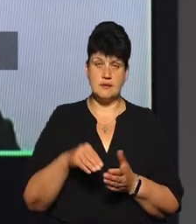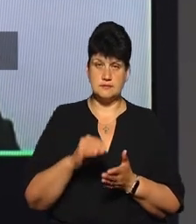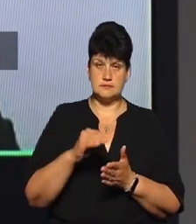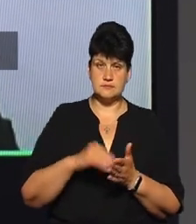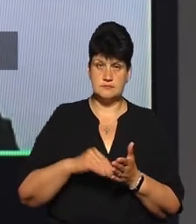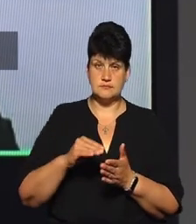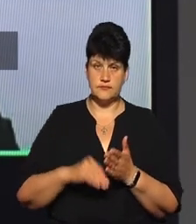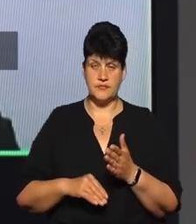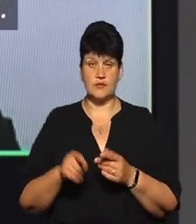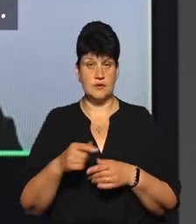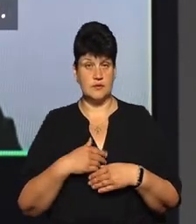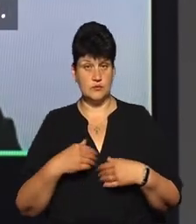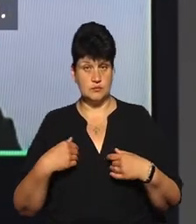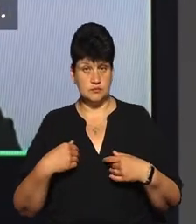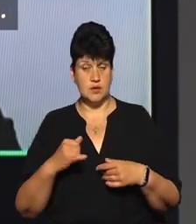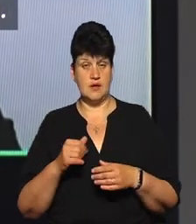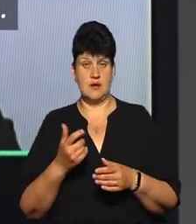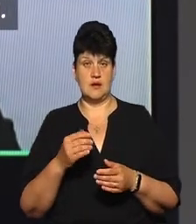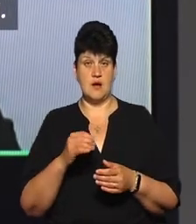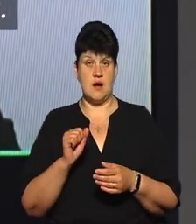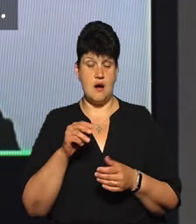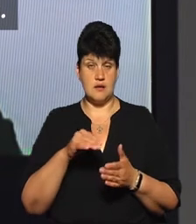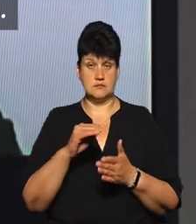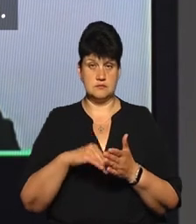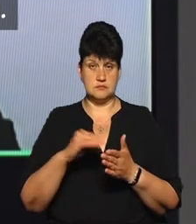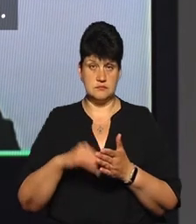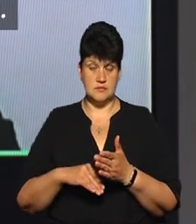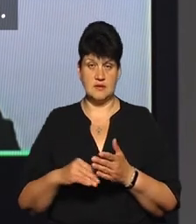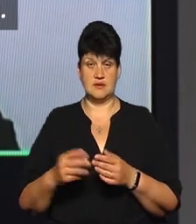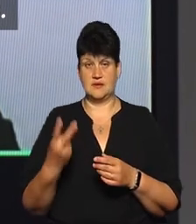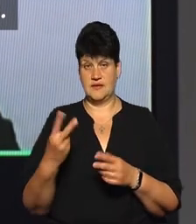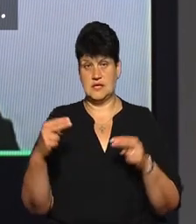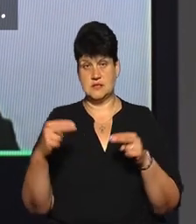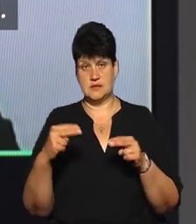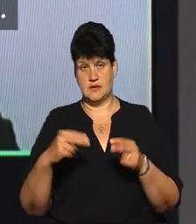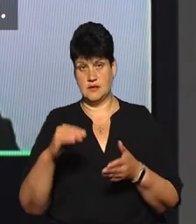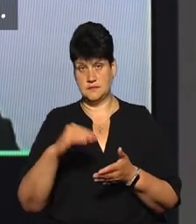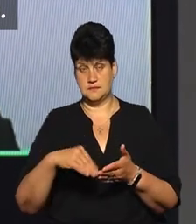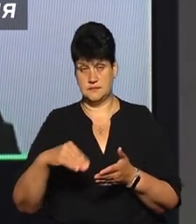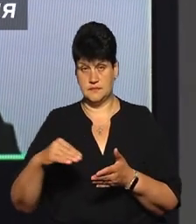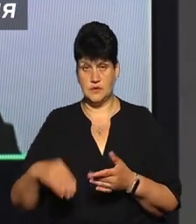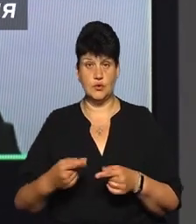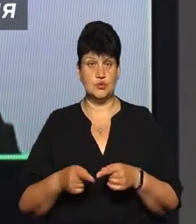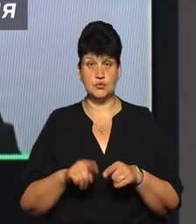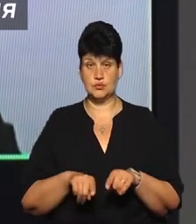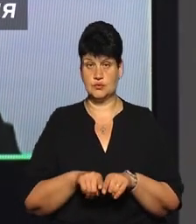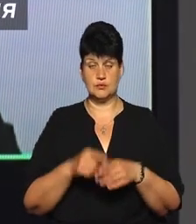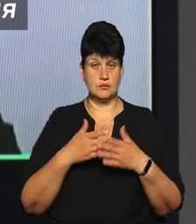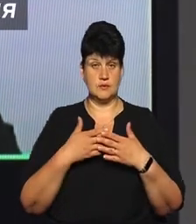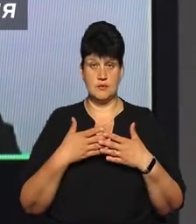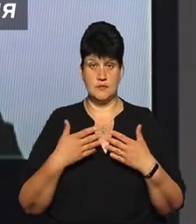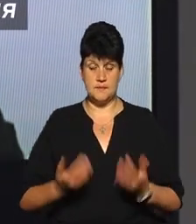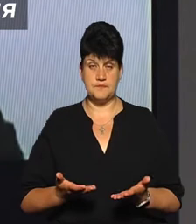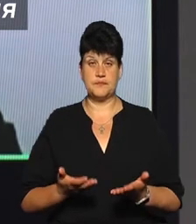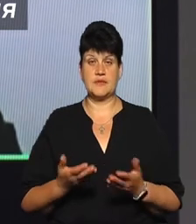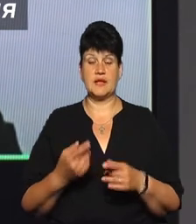від вакцинації, знову ж таки складається лікарем, в присутності двох свідків. Такого документу матеріалу справи також немає. Тобто є така ще один